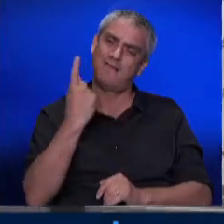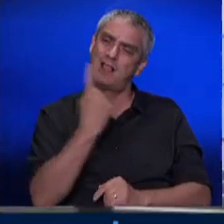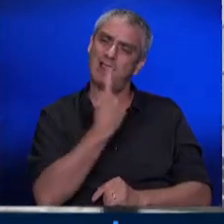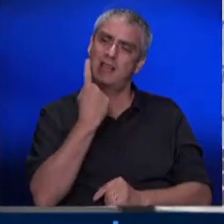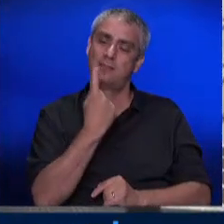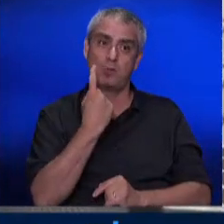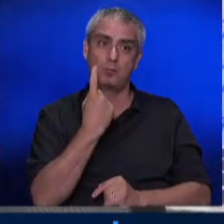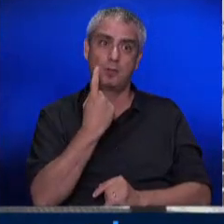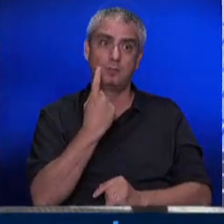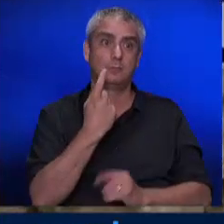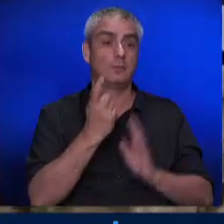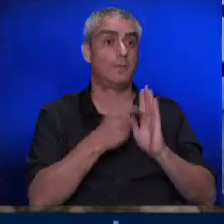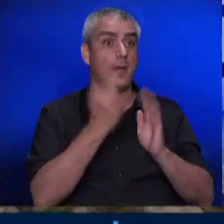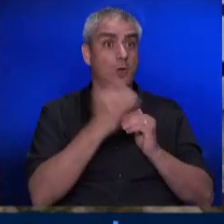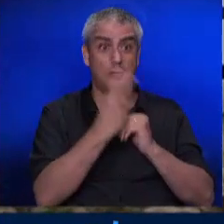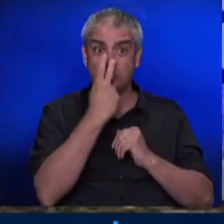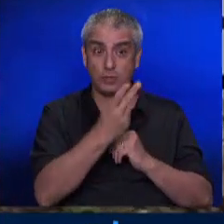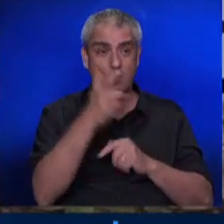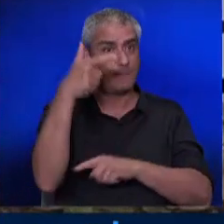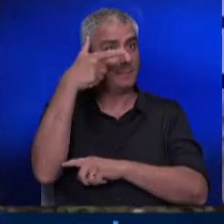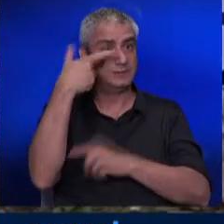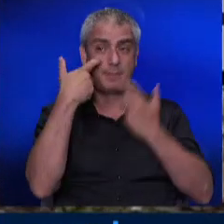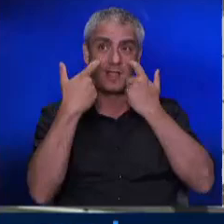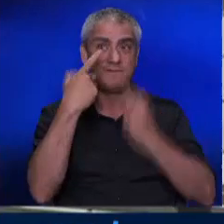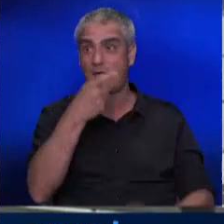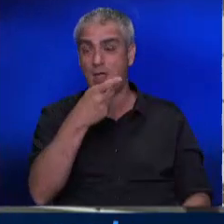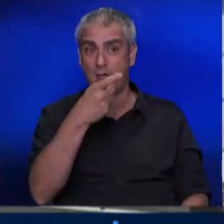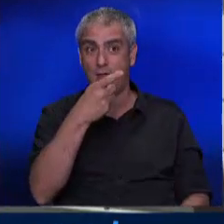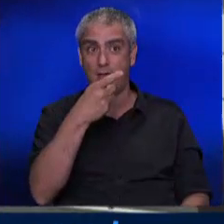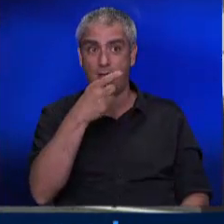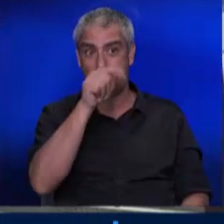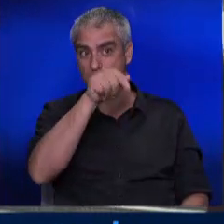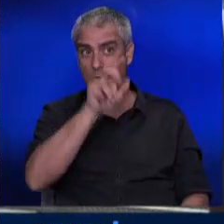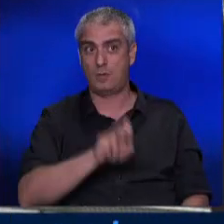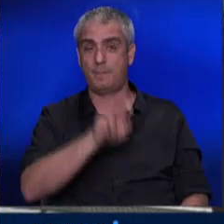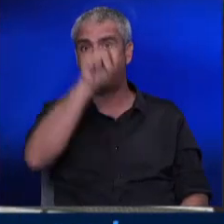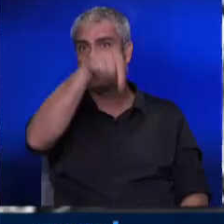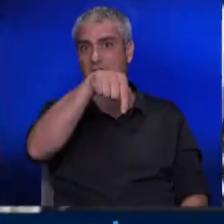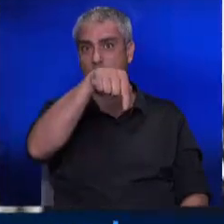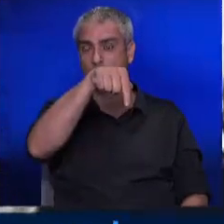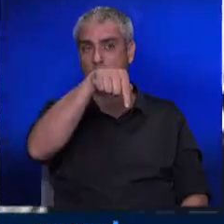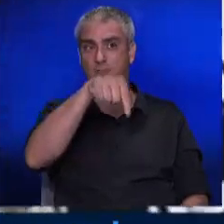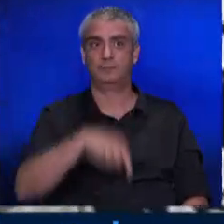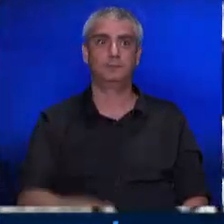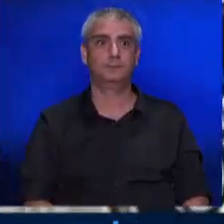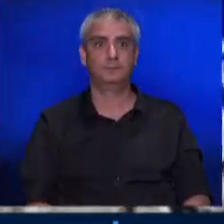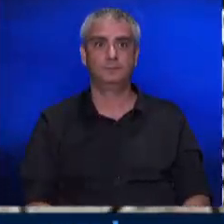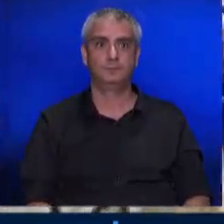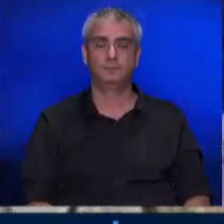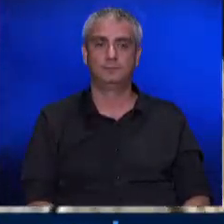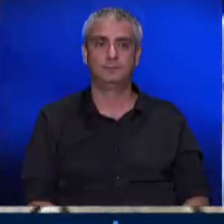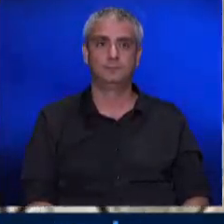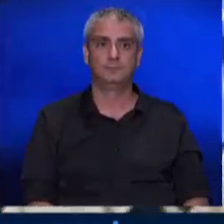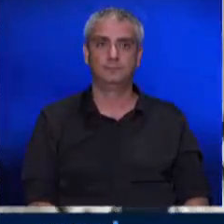להתבודד. הפעם האחרונה שבה הוא נראה זה במצלמות האבטחה כאן, על המדרגות האלה.